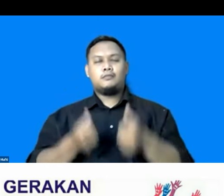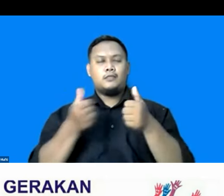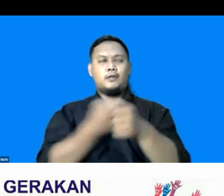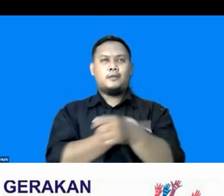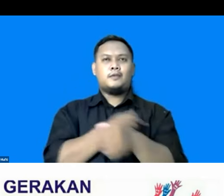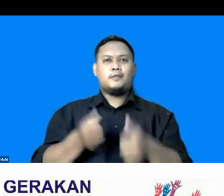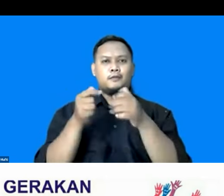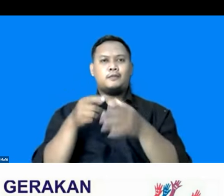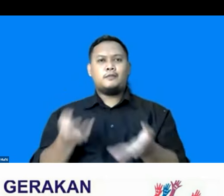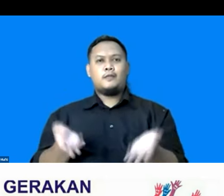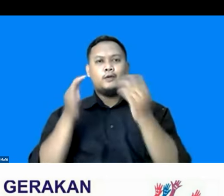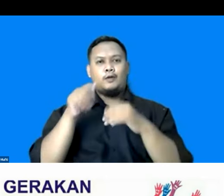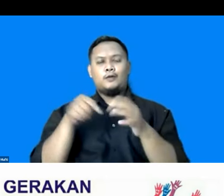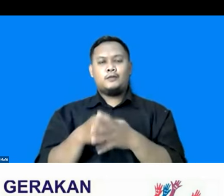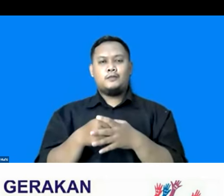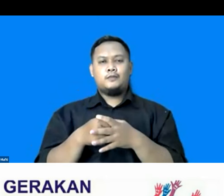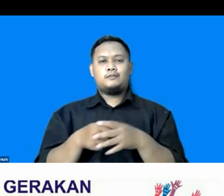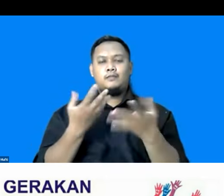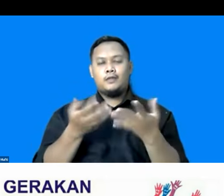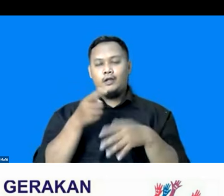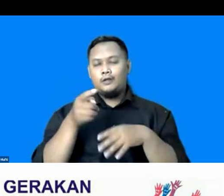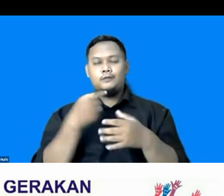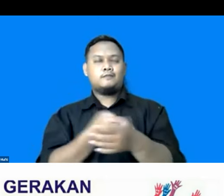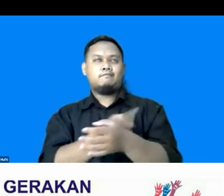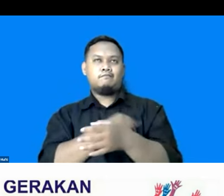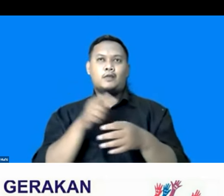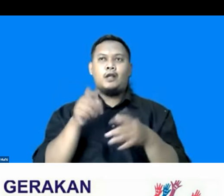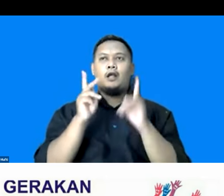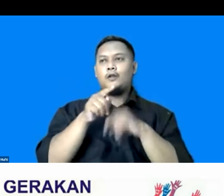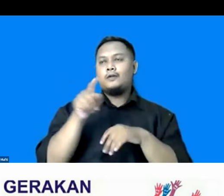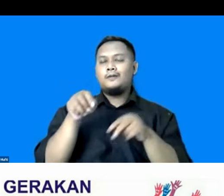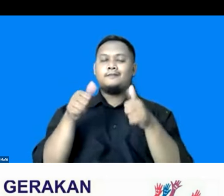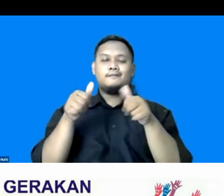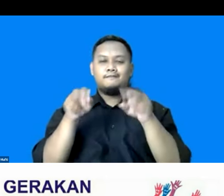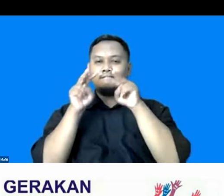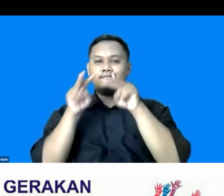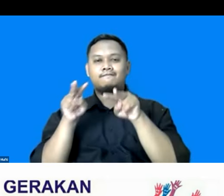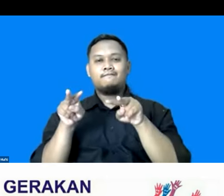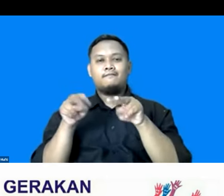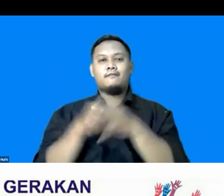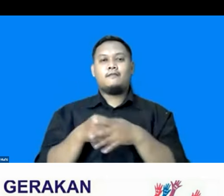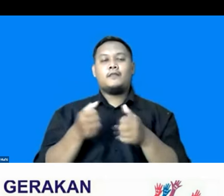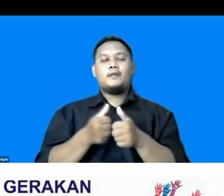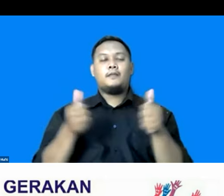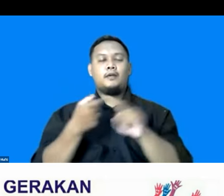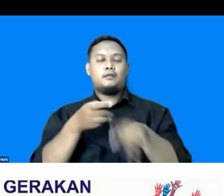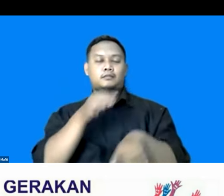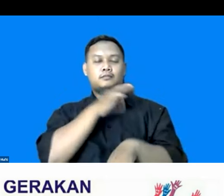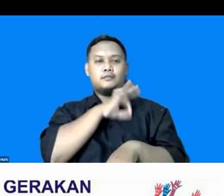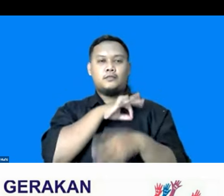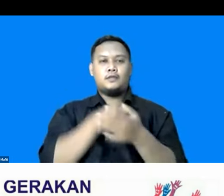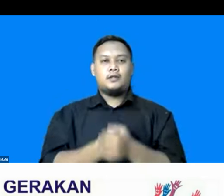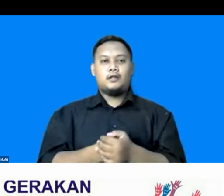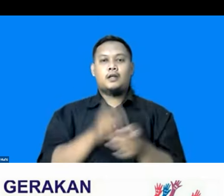atau dikatakan sustainable itu apabila dia memperhatikan well-beingness dari pengguna gitu loh. Jadi kalau seandainya